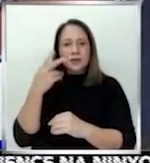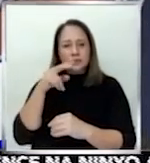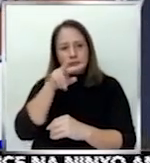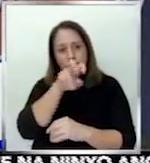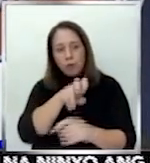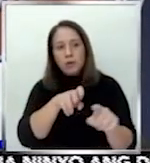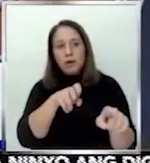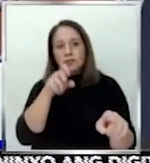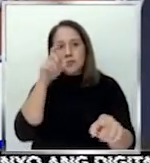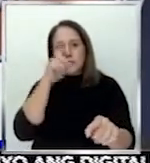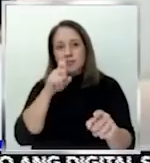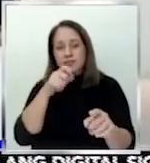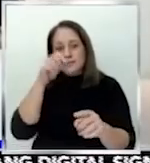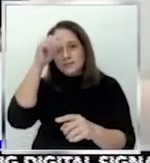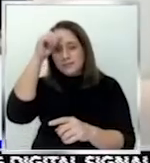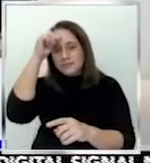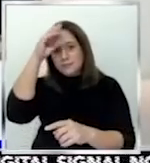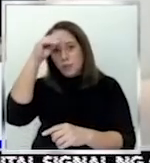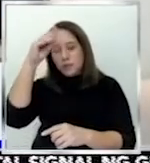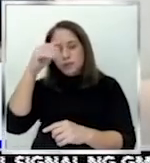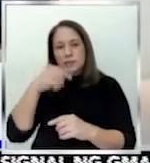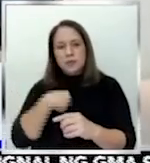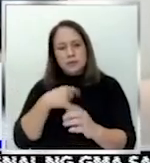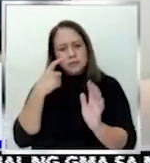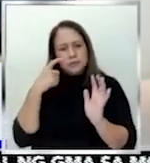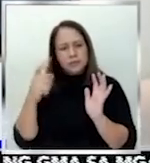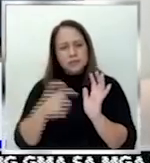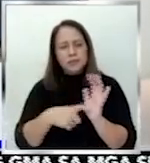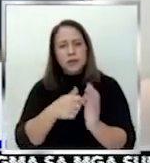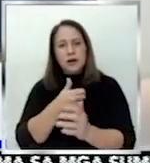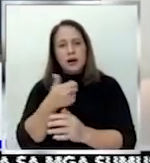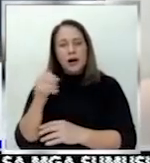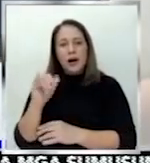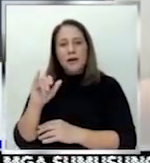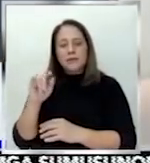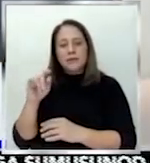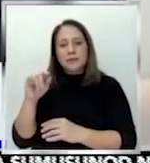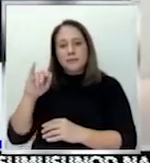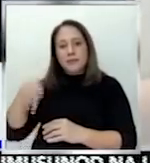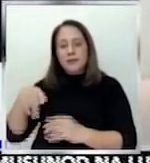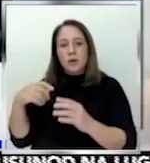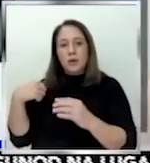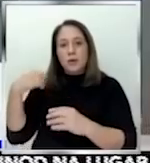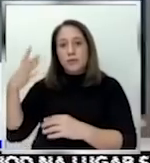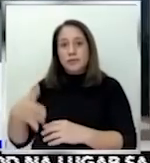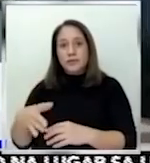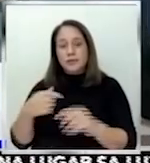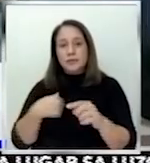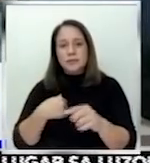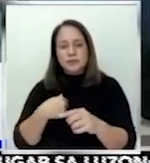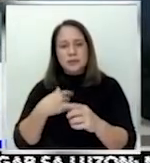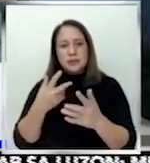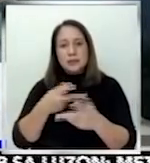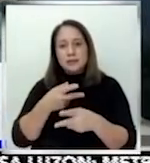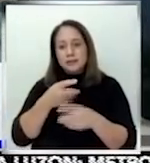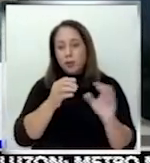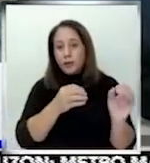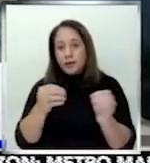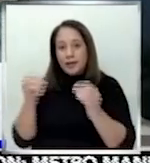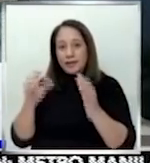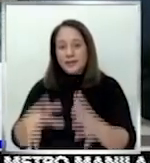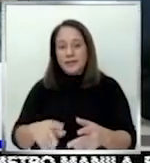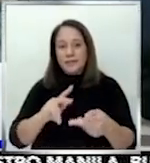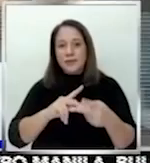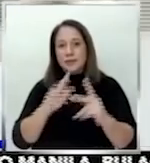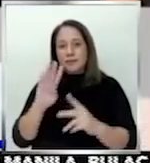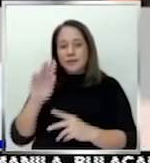pila. Kabilang sa nakapansin sa kanya, ang IT officer ng lokal na pamahalaan ng Bogo na nangangasiwa at kapartner ng BPO na mag-hire